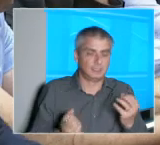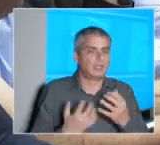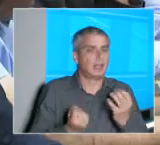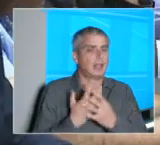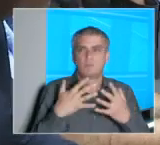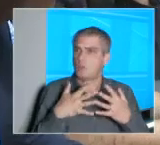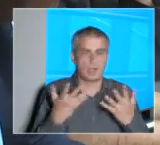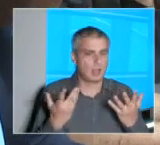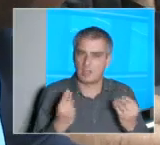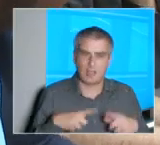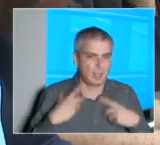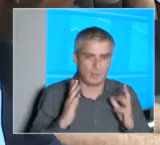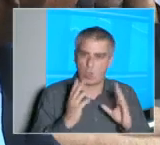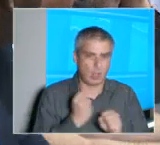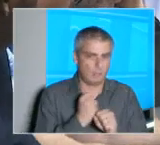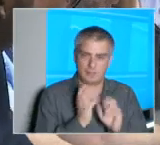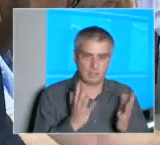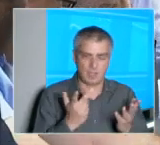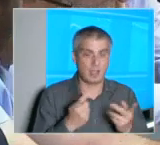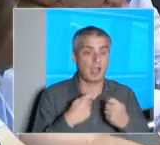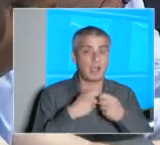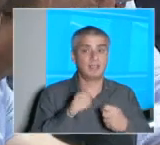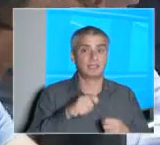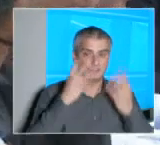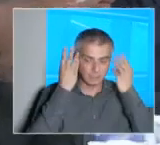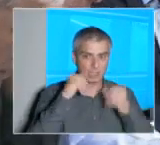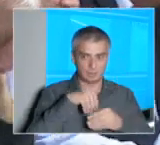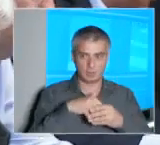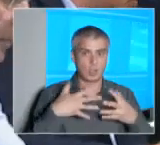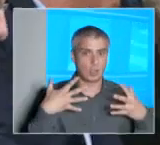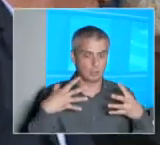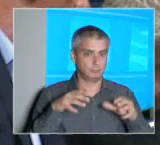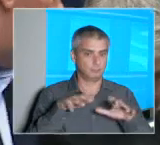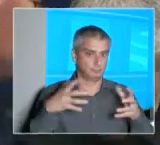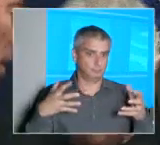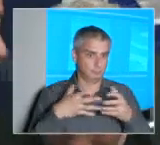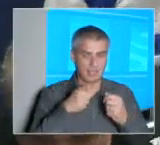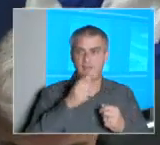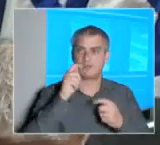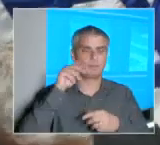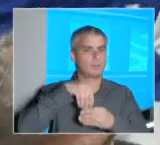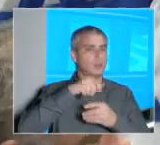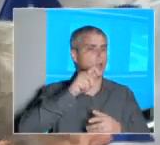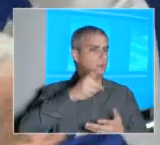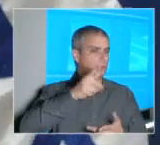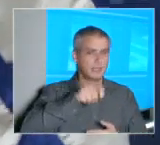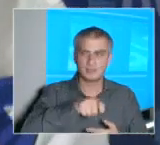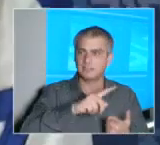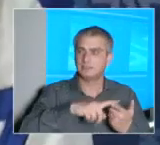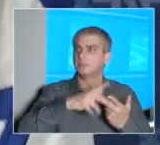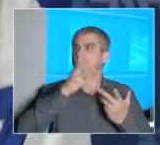לא עובדים ככה. אני שומע אותה, את חברי הכנסת החרדים במליאה ומאחורי המליאה וברחבי המשכן